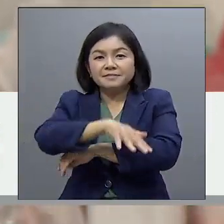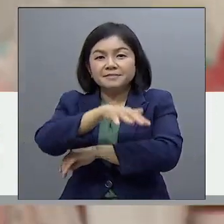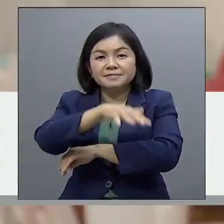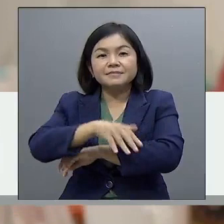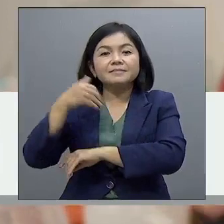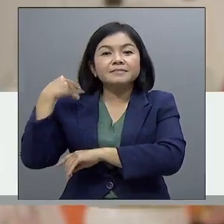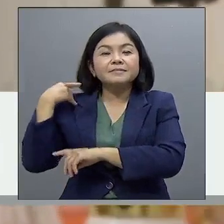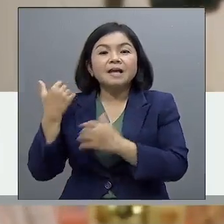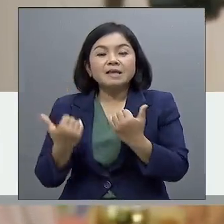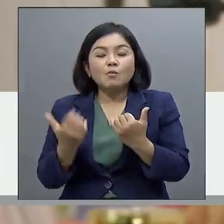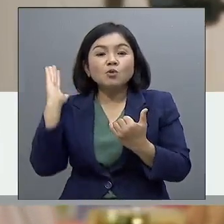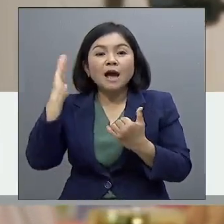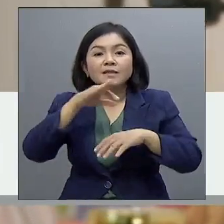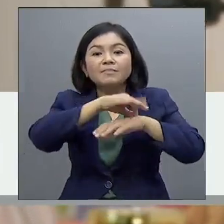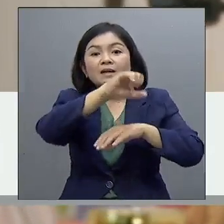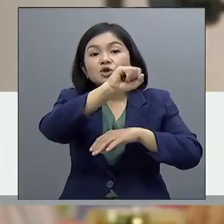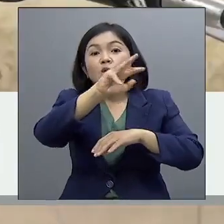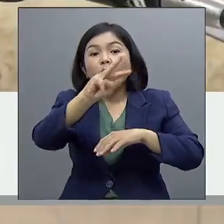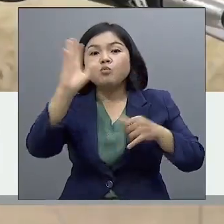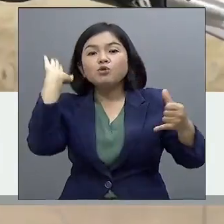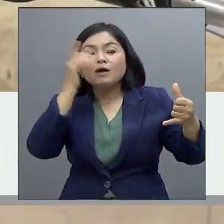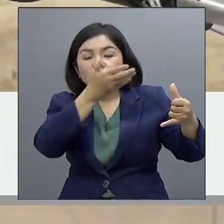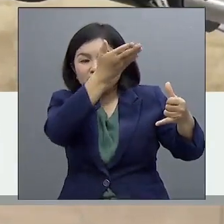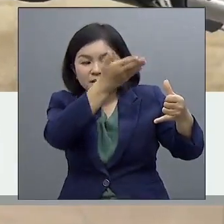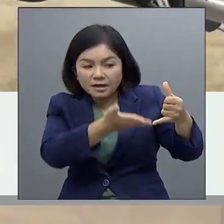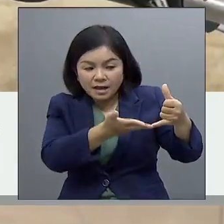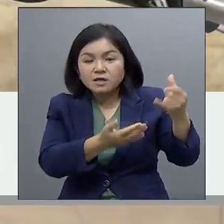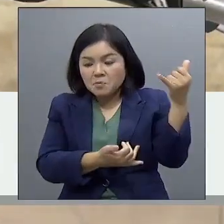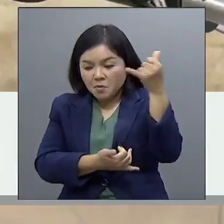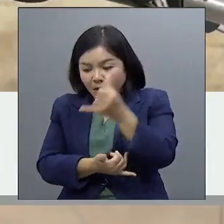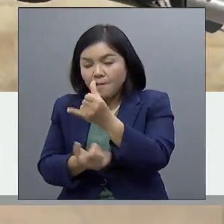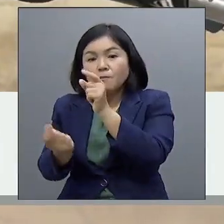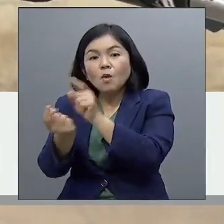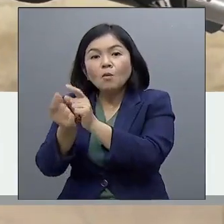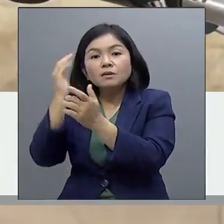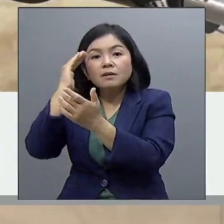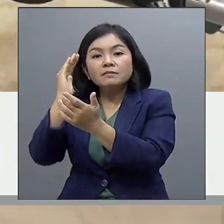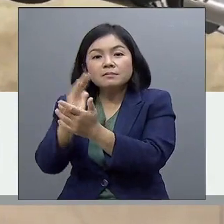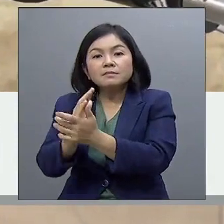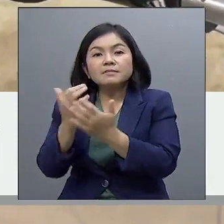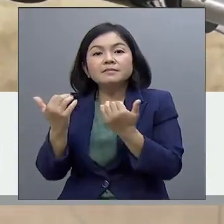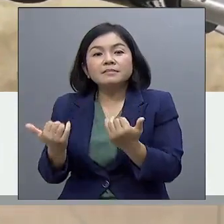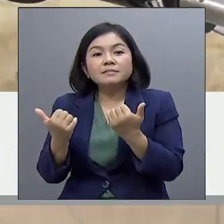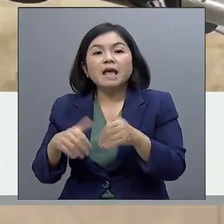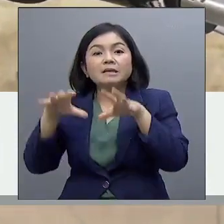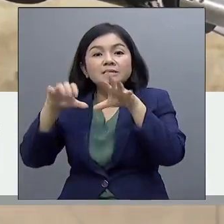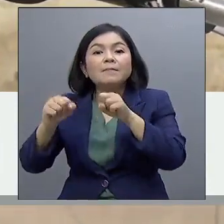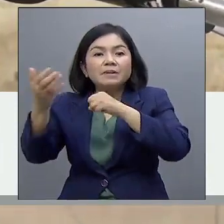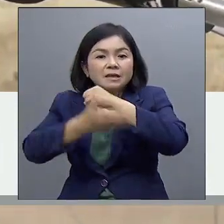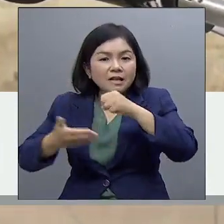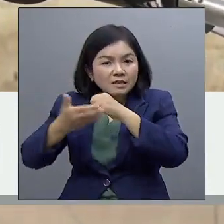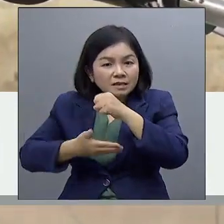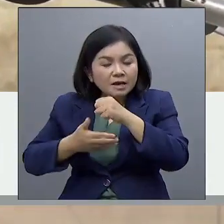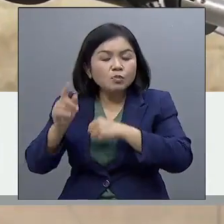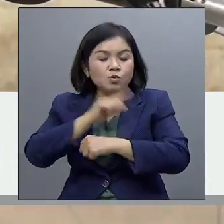ริยังกุลสมาชิกวุฒิสภาได้เข้าพบพนักงานสอบสวนและผู้บังคับการตำรวจปราบปรามยาเสพติด3ผู้รับผิ